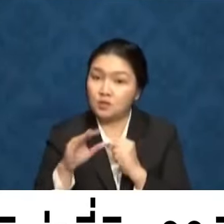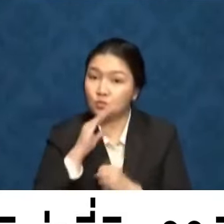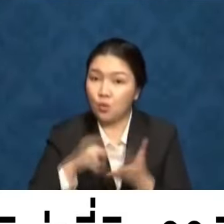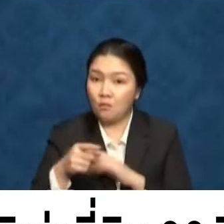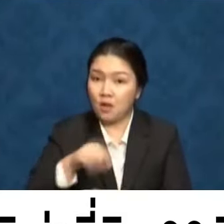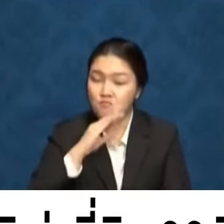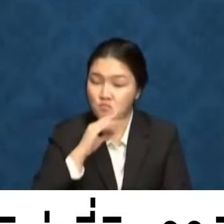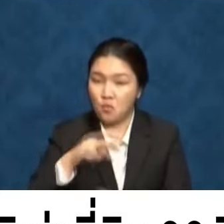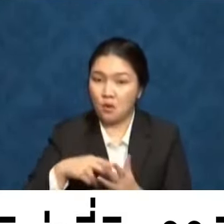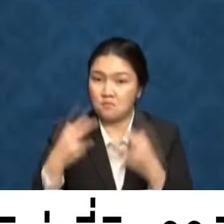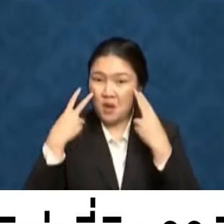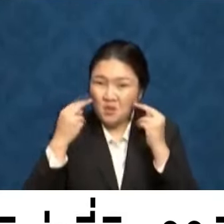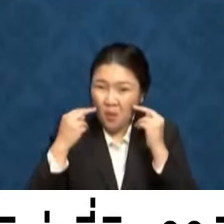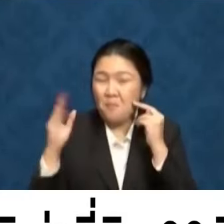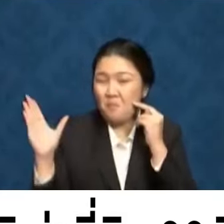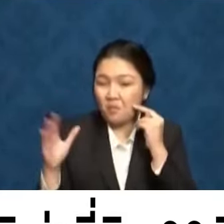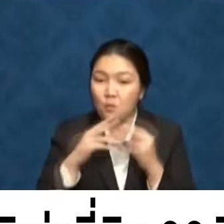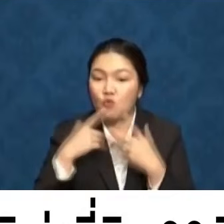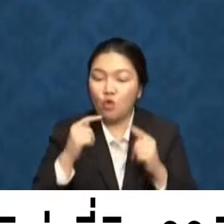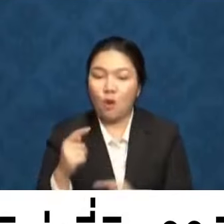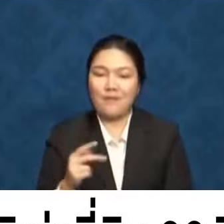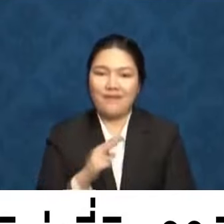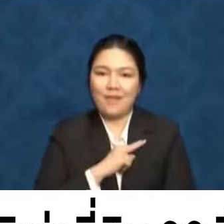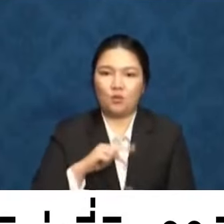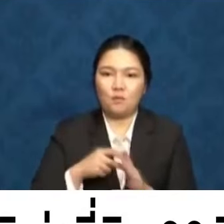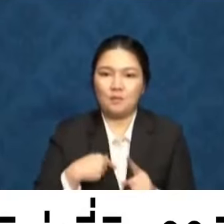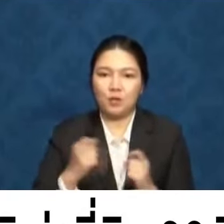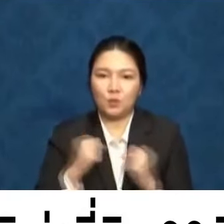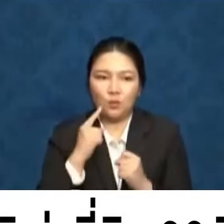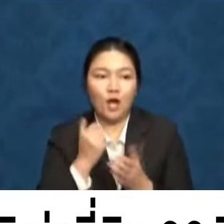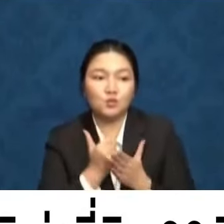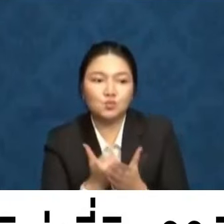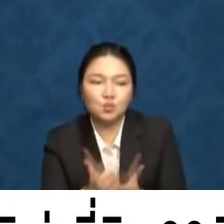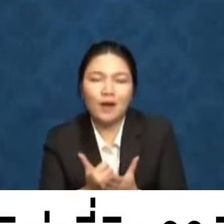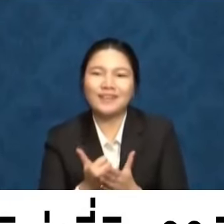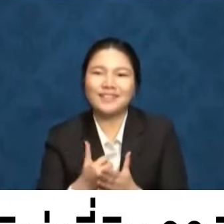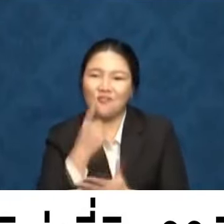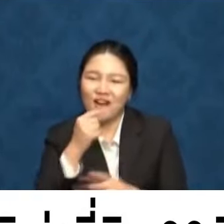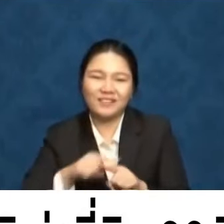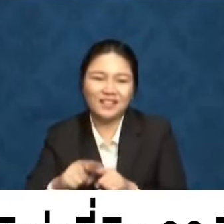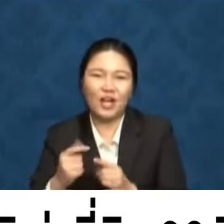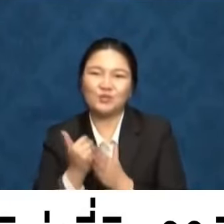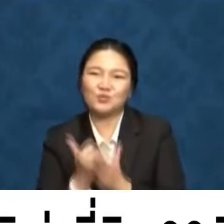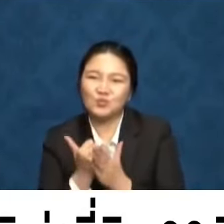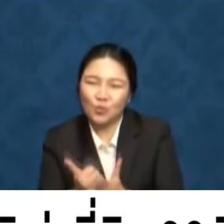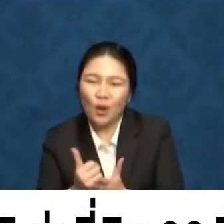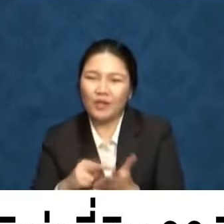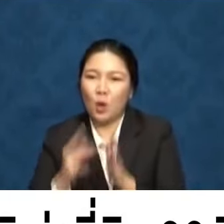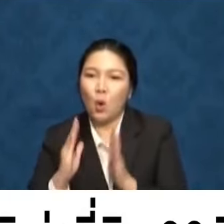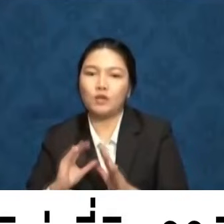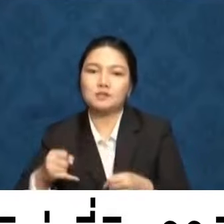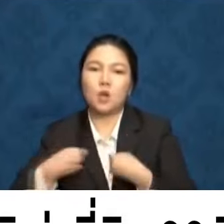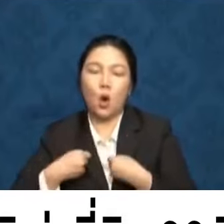ที่นายกเป็นผู้นำรัฐบาลผู้เชี่ยวชาญด้านอสังหาริมทรัพย์อดีต CEO ด้านอสังหาแต่ทำไมไม่มาตอบก